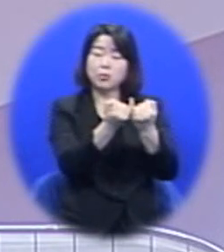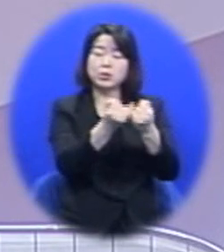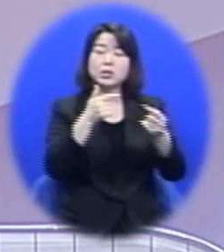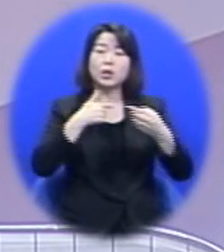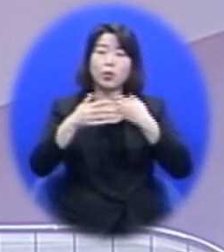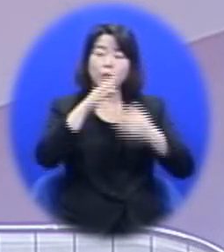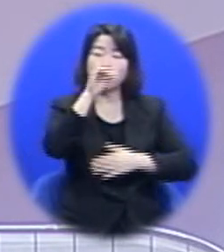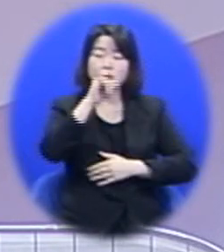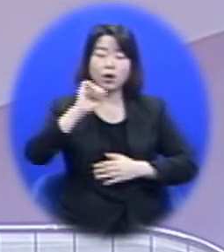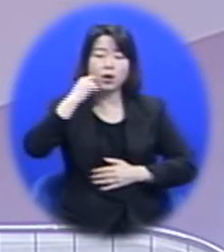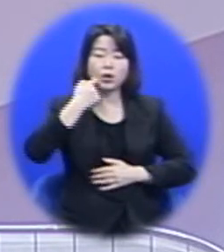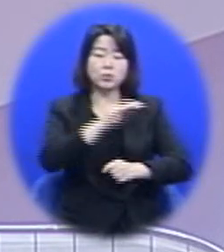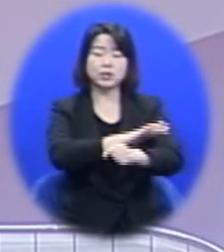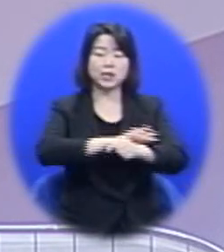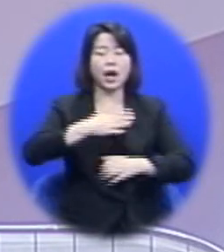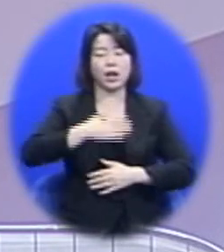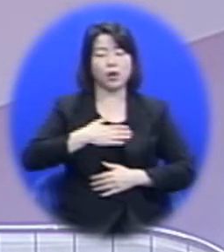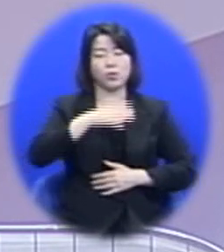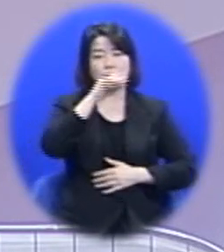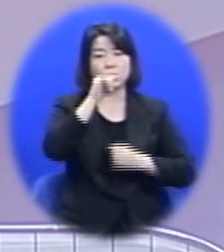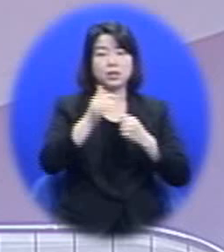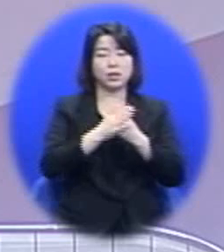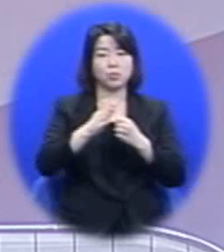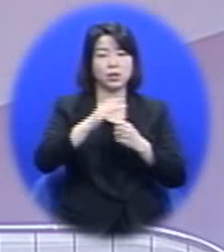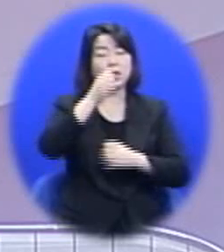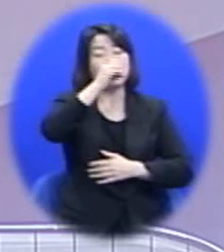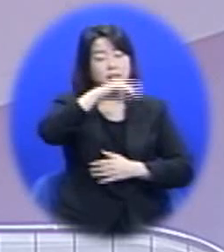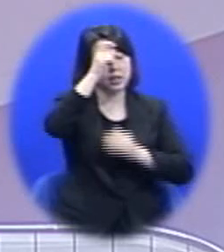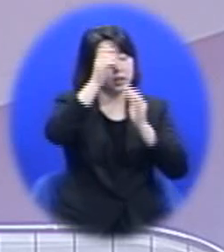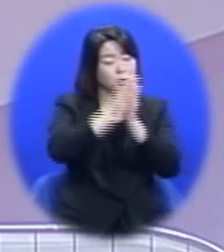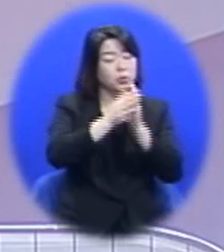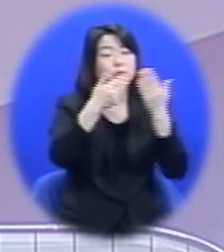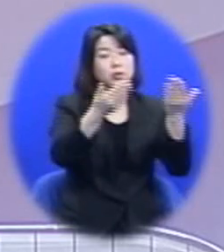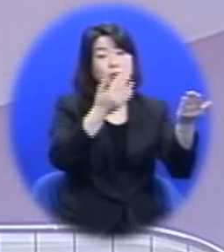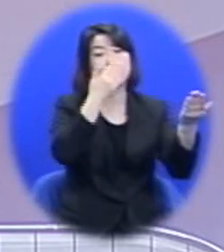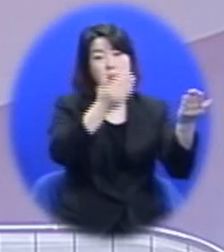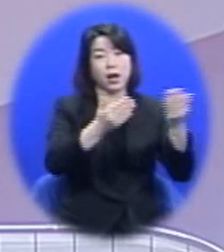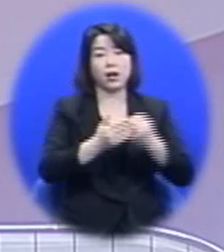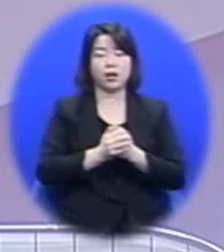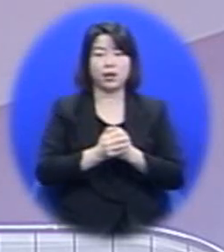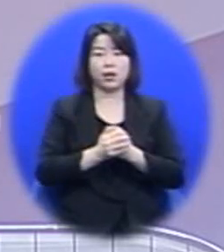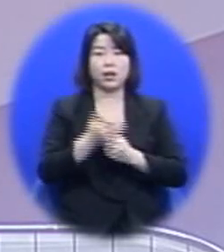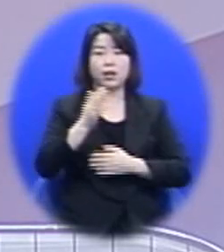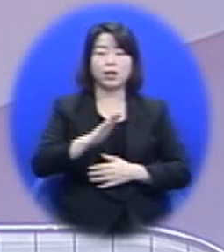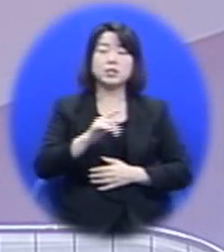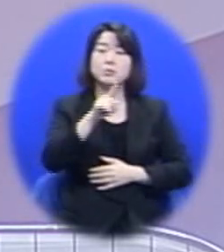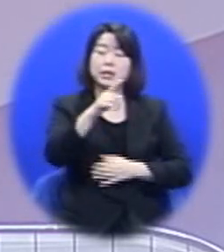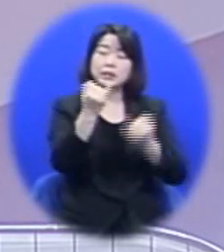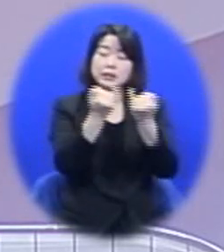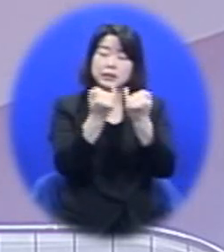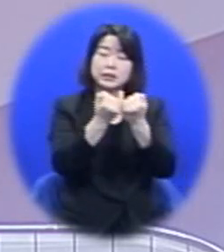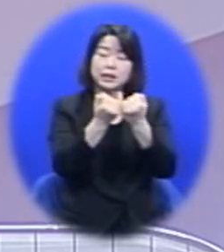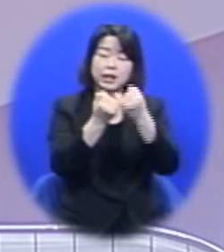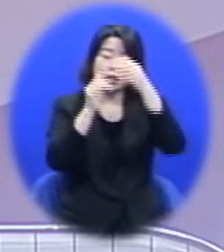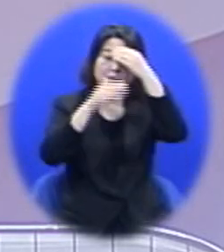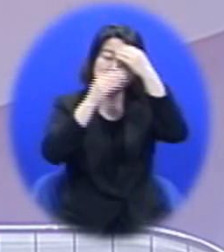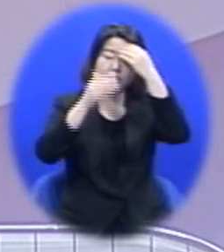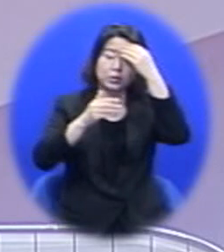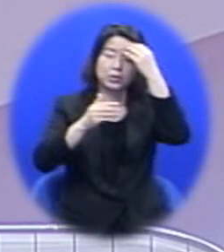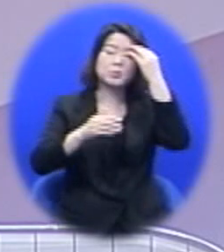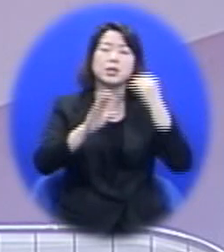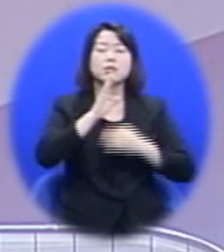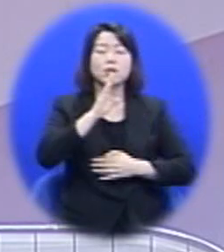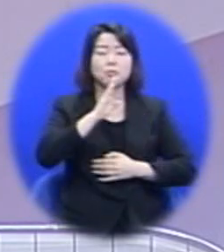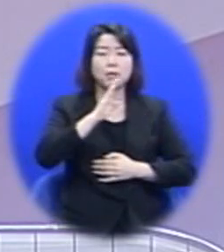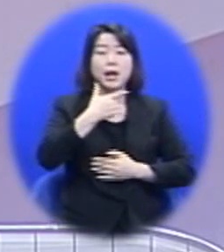너무나 잘 알고 있기 때문에 그저 기도해 드릴 수 있었지만 그분이 정말 뭘 기도받기를